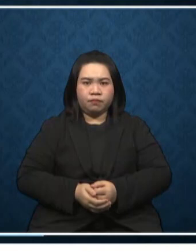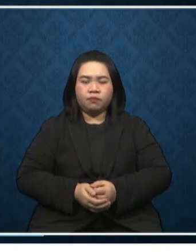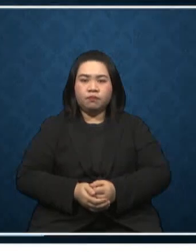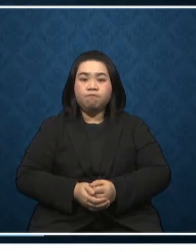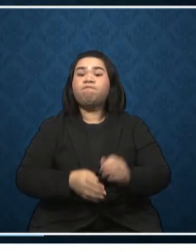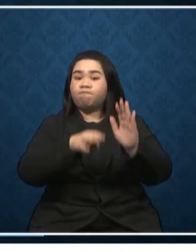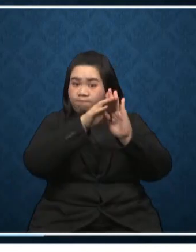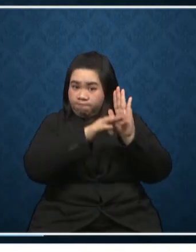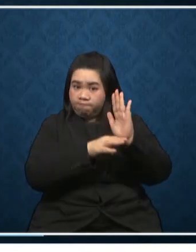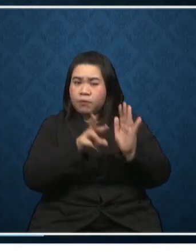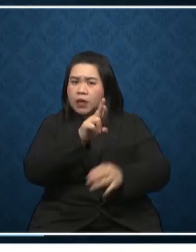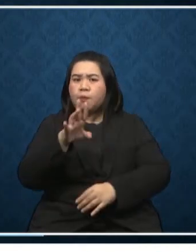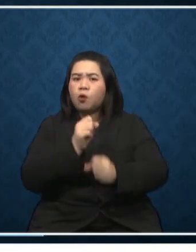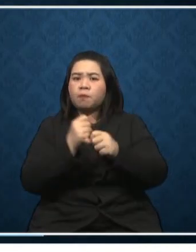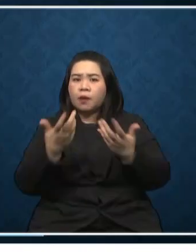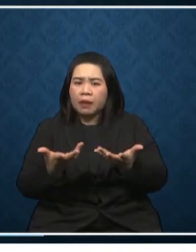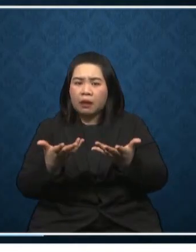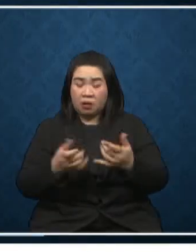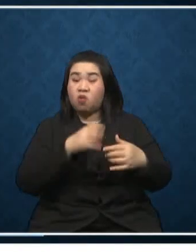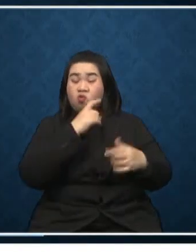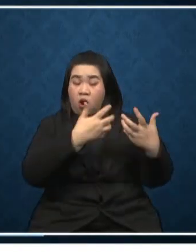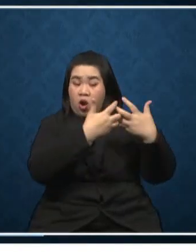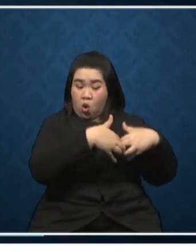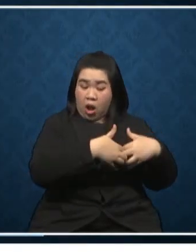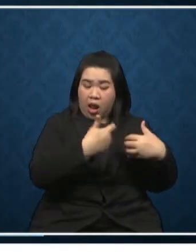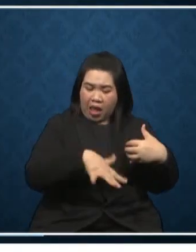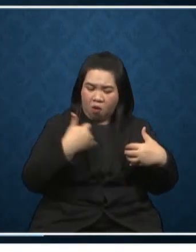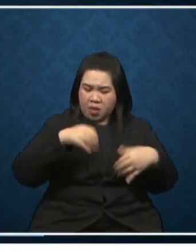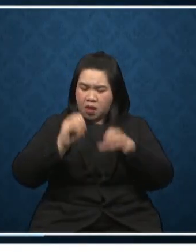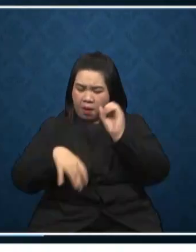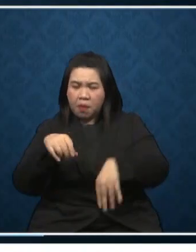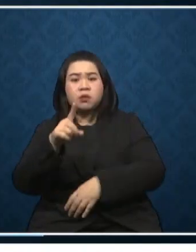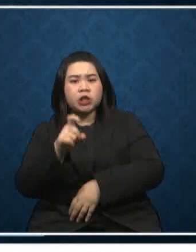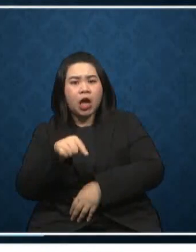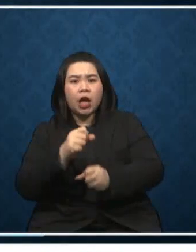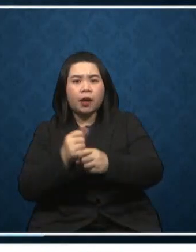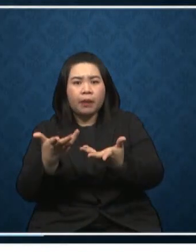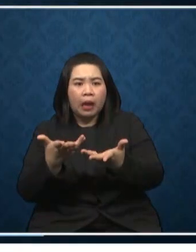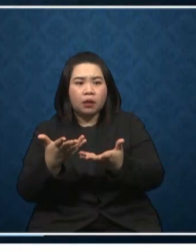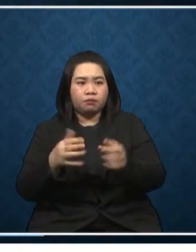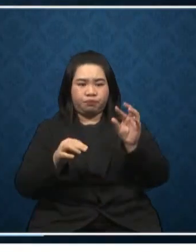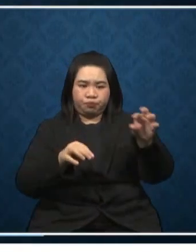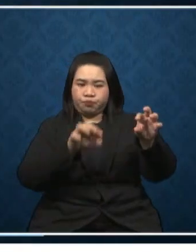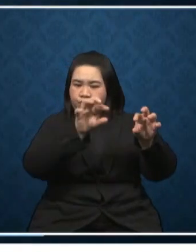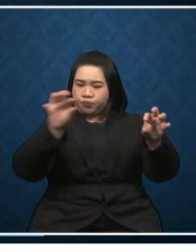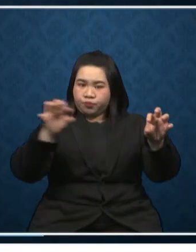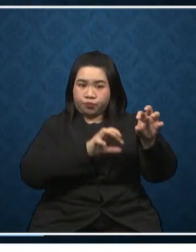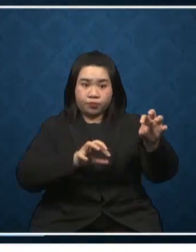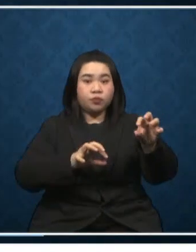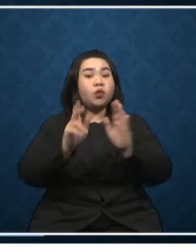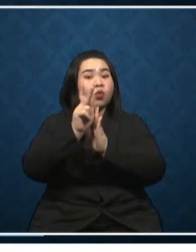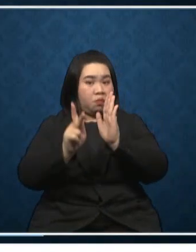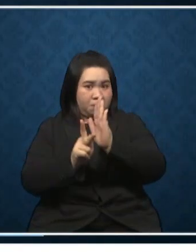เปดนำทานãyีนนึงว่าทำไมถเกิปญหาระปัหาอยทไหนในหูปนี้ทั้หมด เป็นกฐหมายกำหนดไ้ว่า